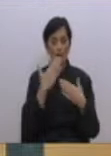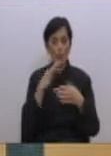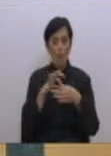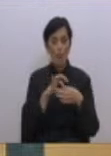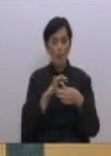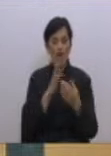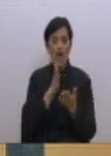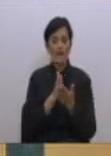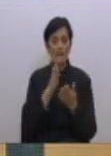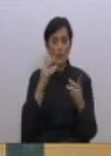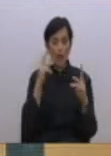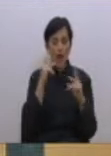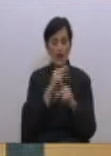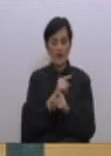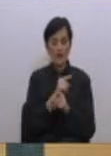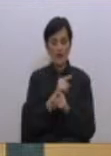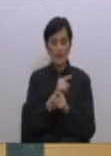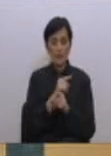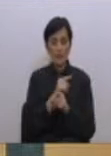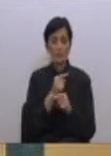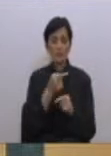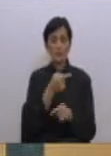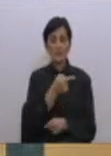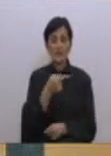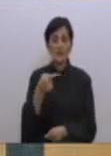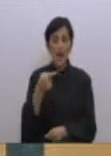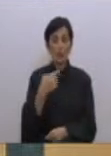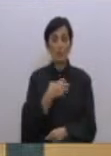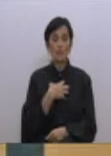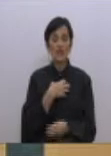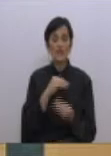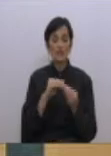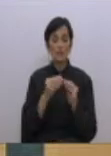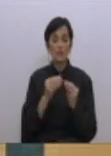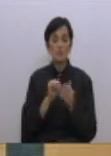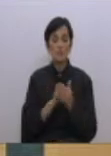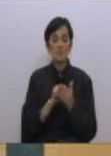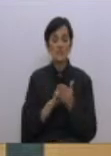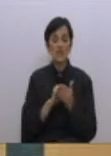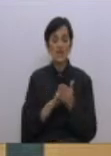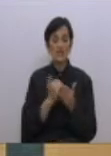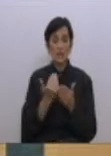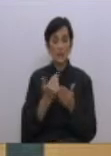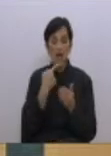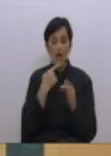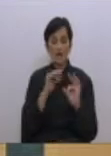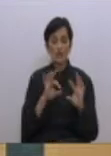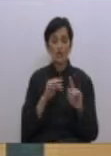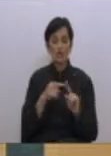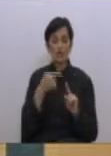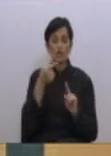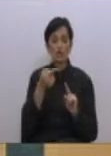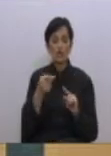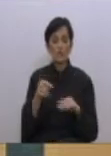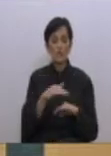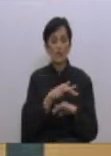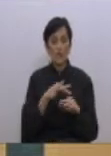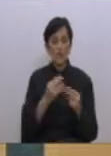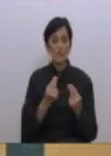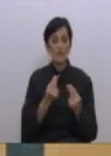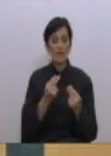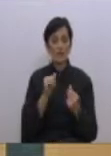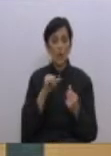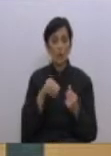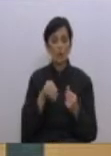კომუნიკაციაში არსებული ხარვეზები. ნაკლოვანებების მთავარი გამომწვევი მიზეზებიდან აღსანიშნავია შემდეგი გარემოებები: ფინანსური